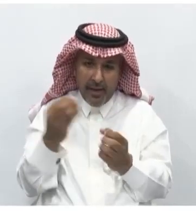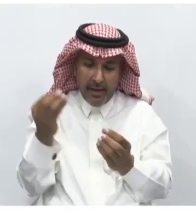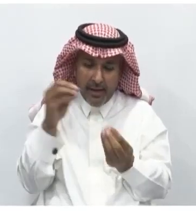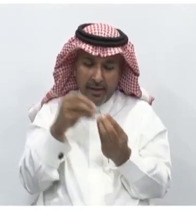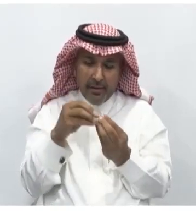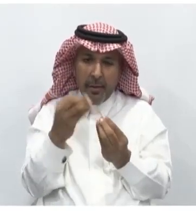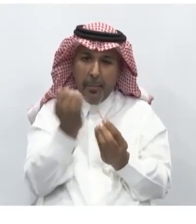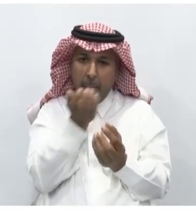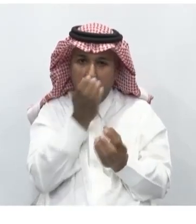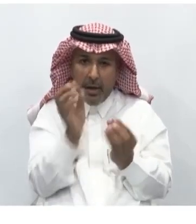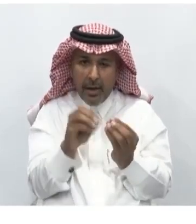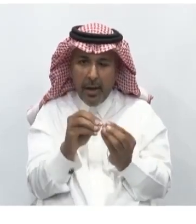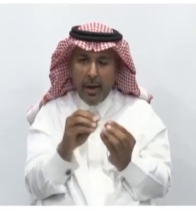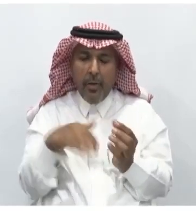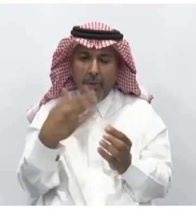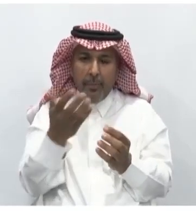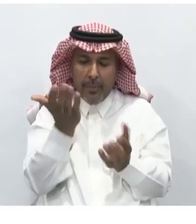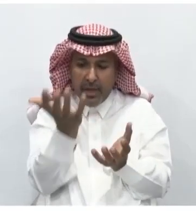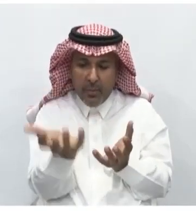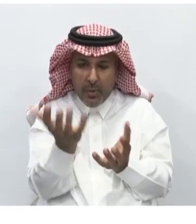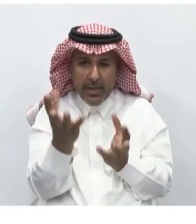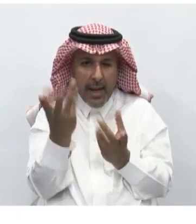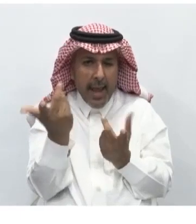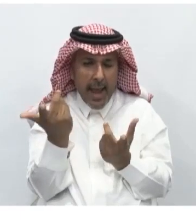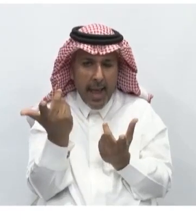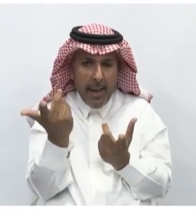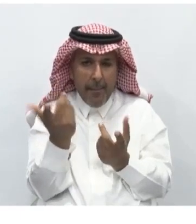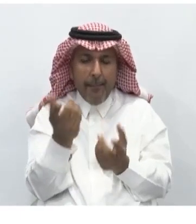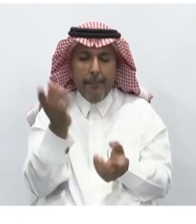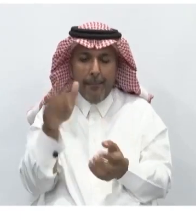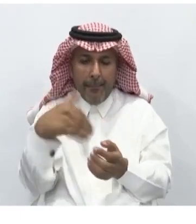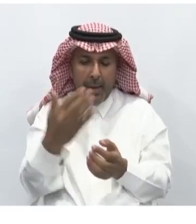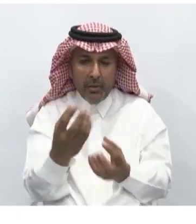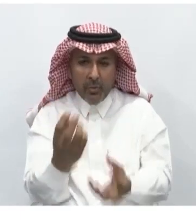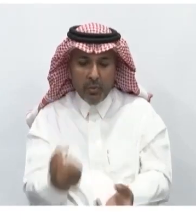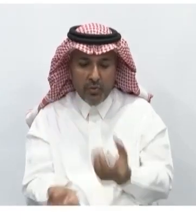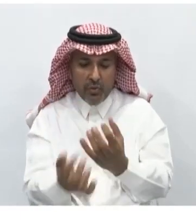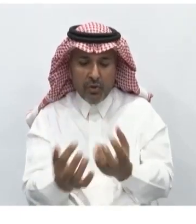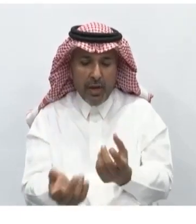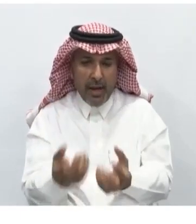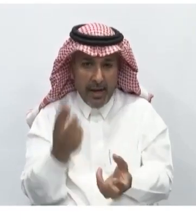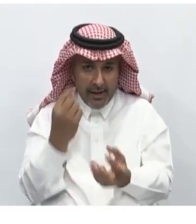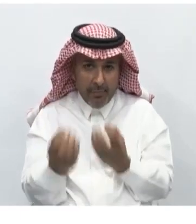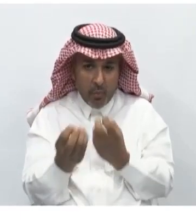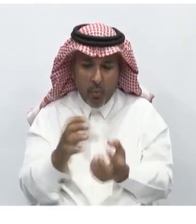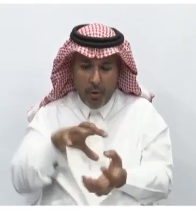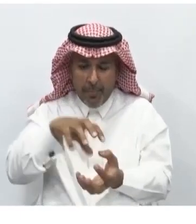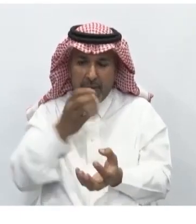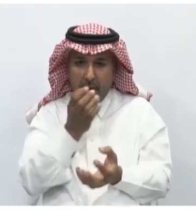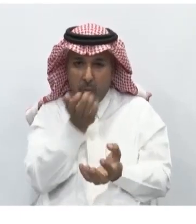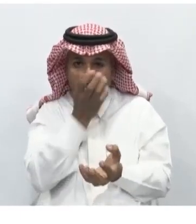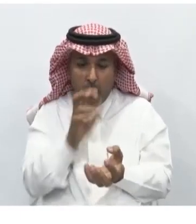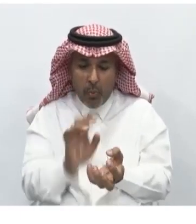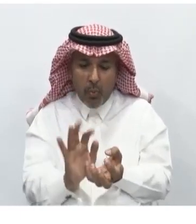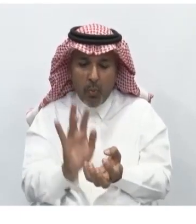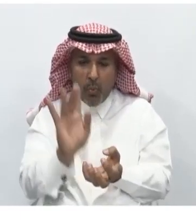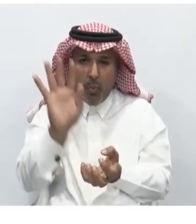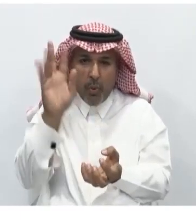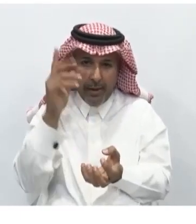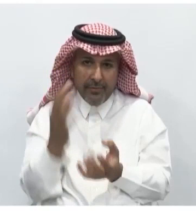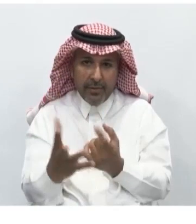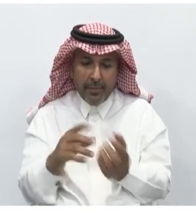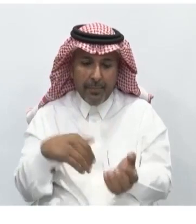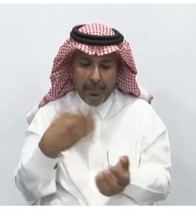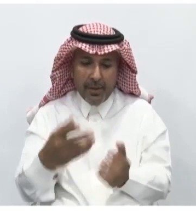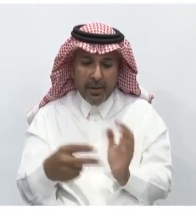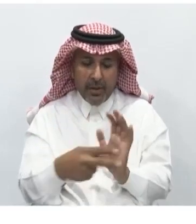وسنسجل. سخن الجفنة لإخراج الماء من المركب. إذاً واحد نسجل، اثنان نضيف المركب. ثلاثة